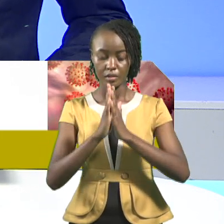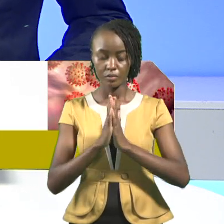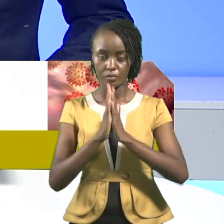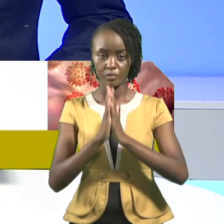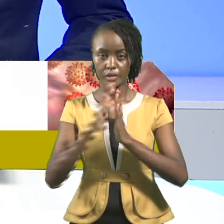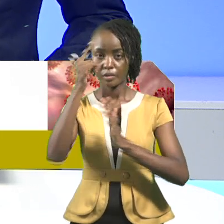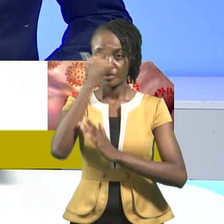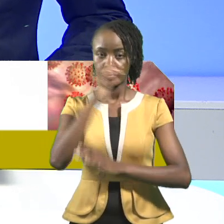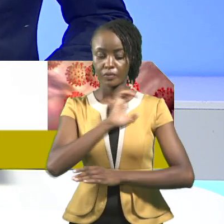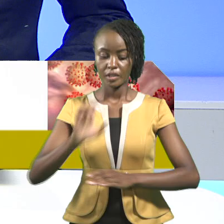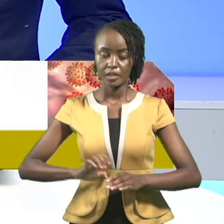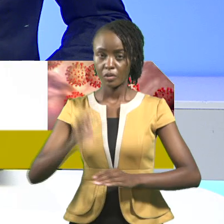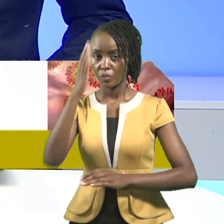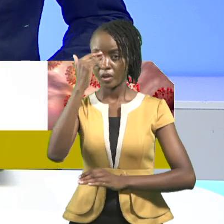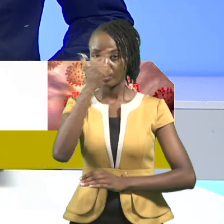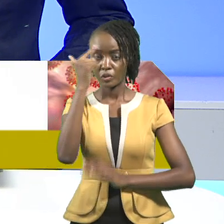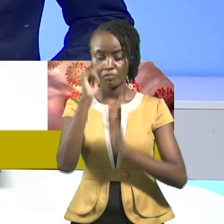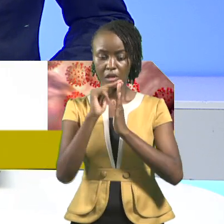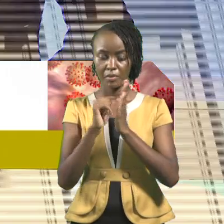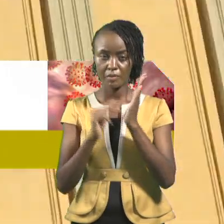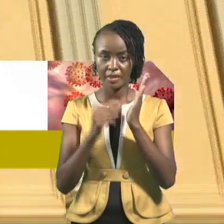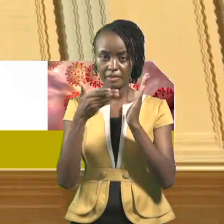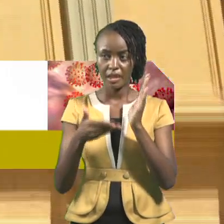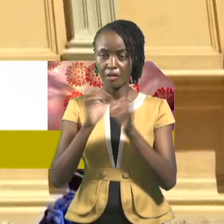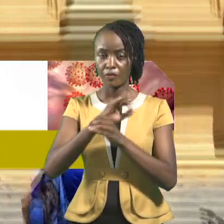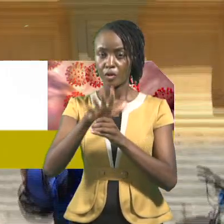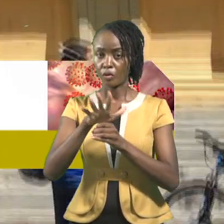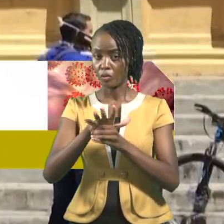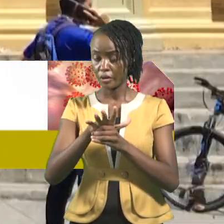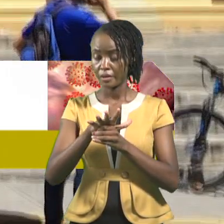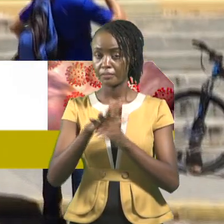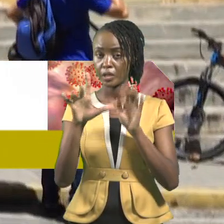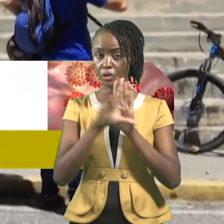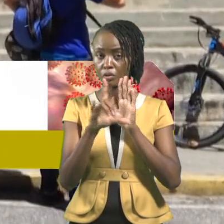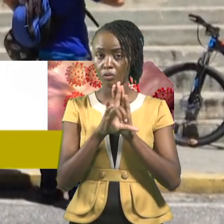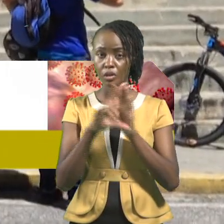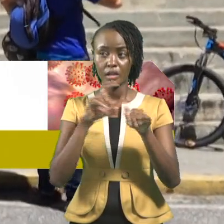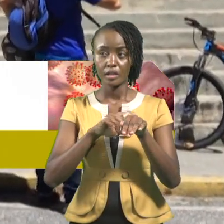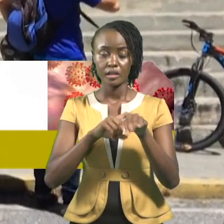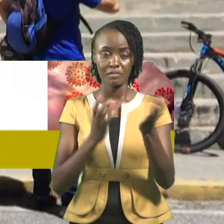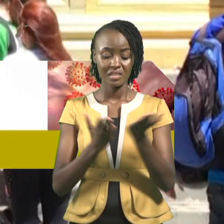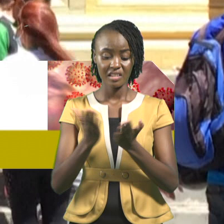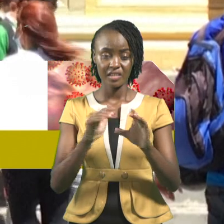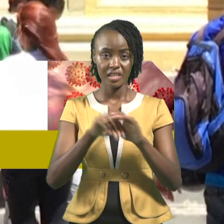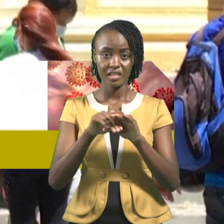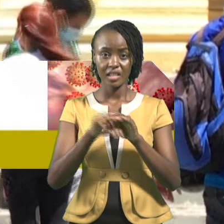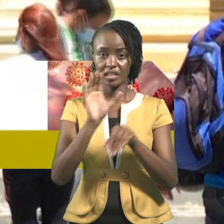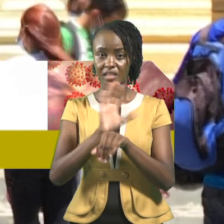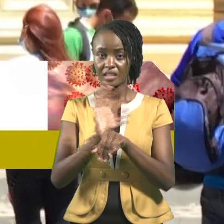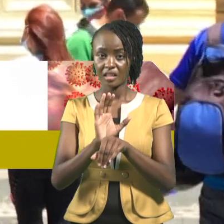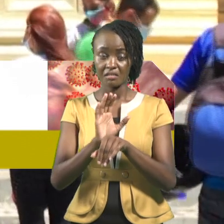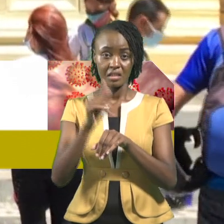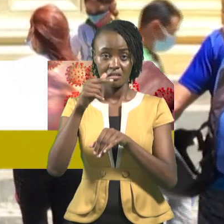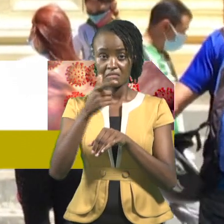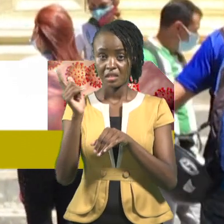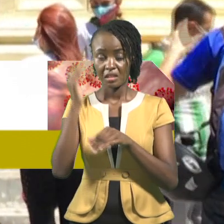na vikwazo vilivyowekwa ili kuepuka maambukizi ya virusi vya COVID-19. Wakati wa misa ndani ya makanisa, waumini huosha miguu yao